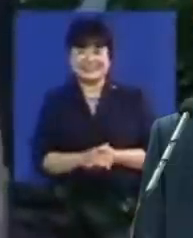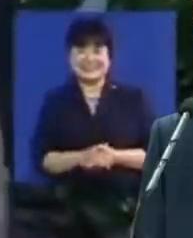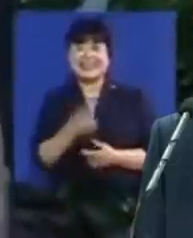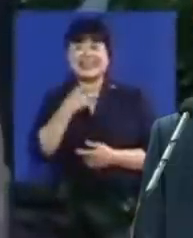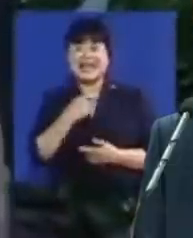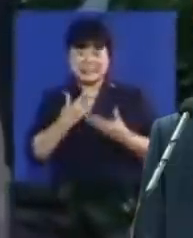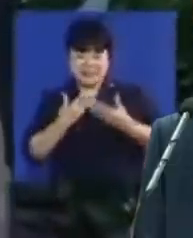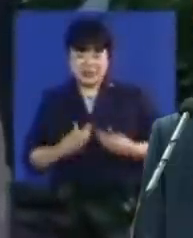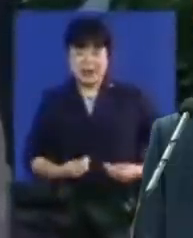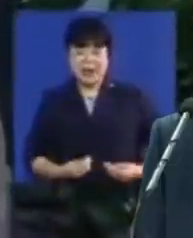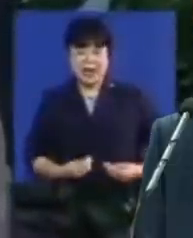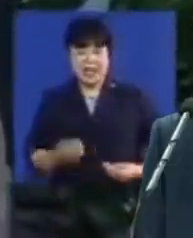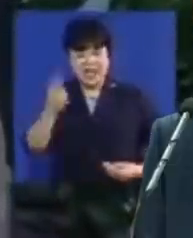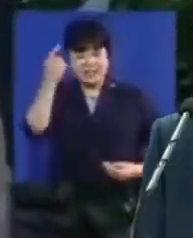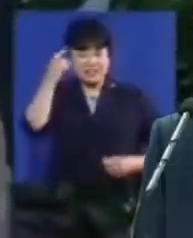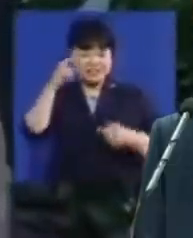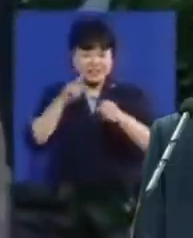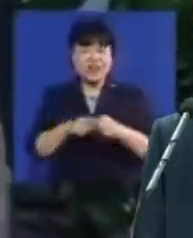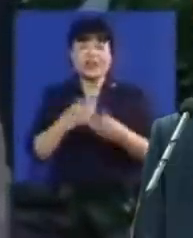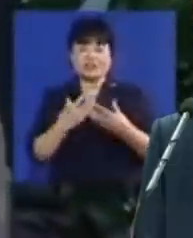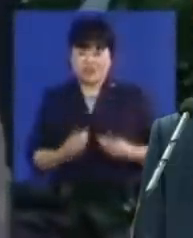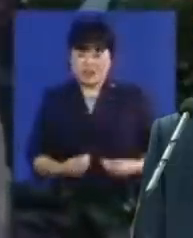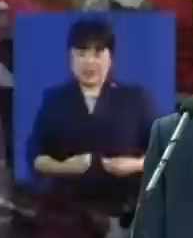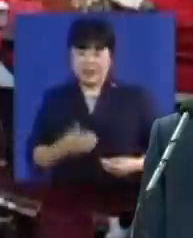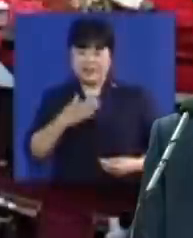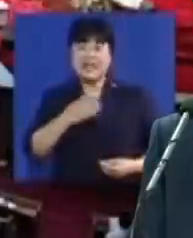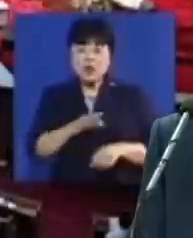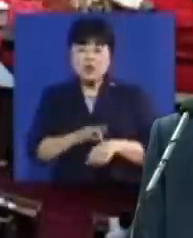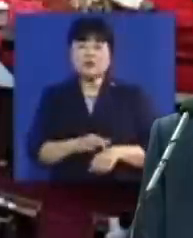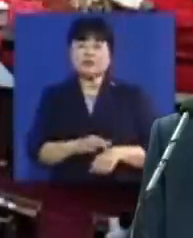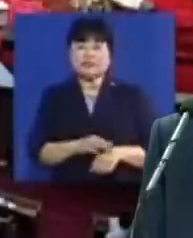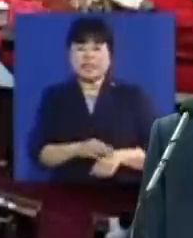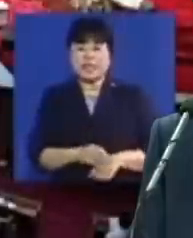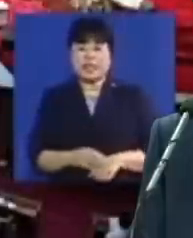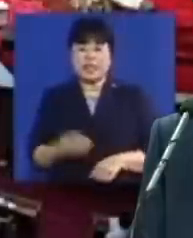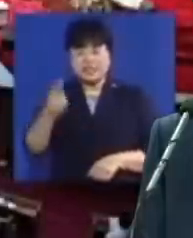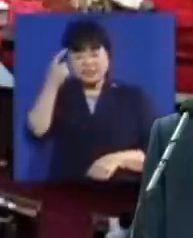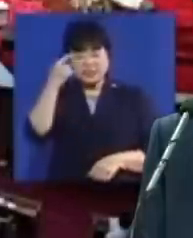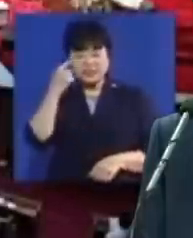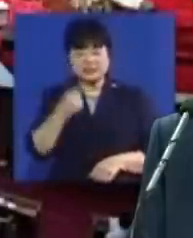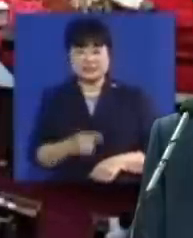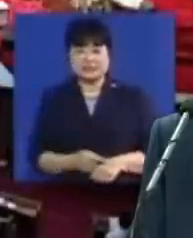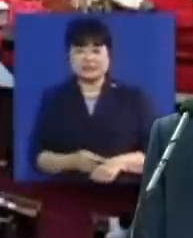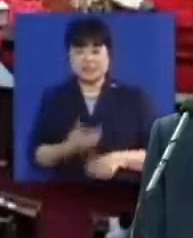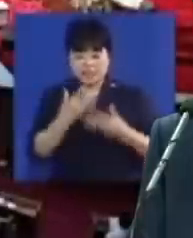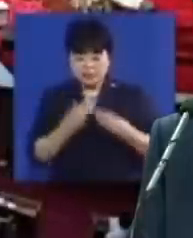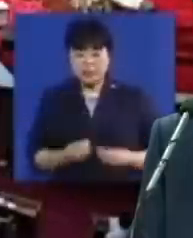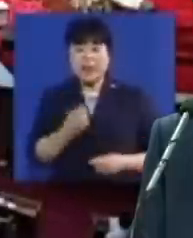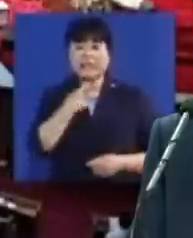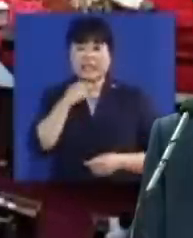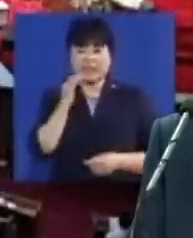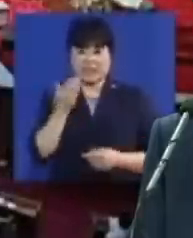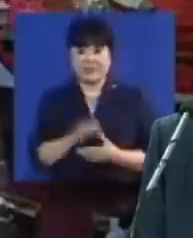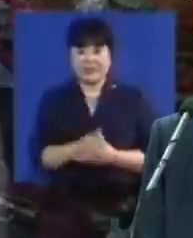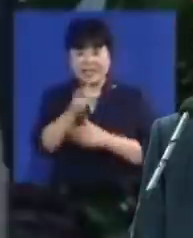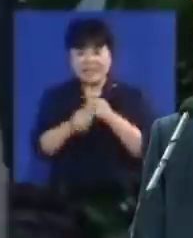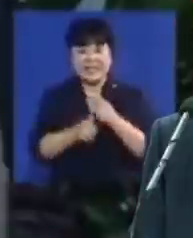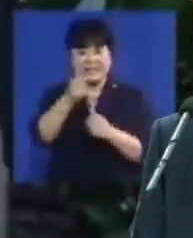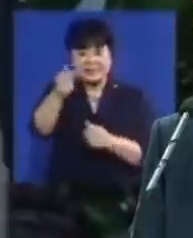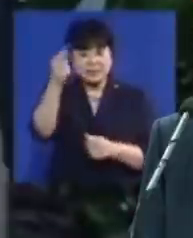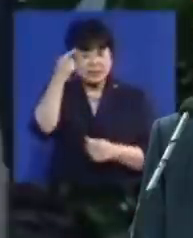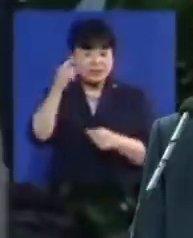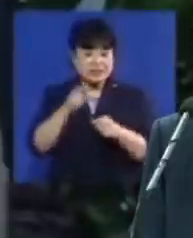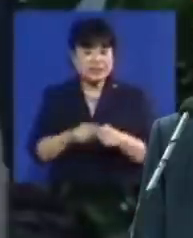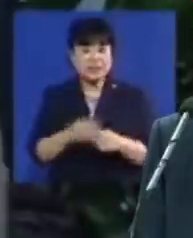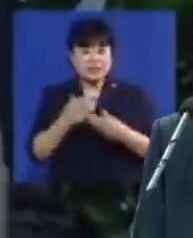당한 절망은 정신적인 절망이고 내가 당한 절망은 육체적인 절망이었다. 하나님은